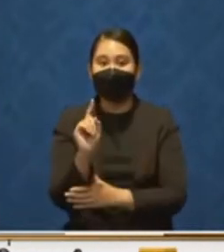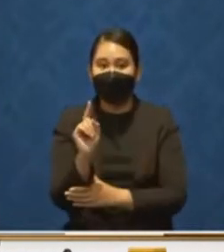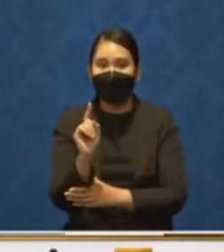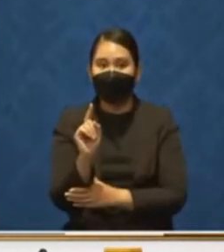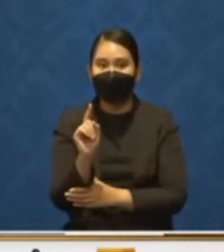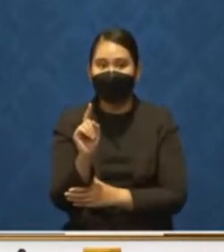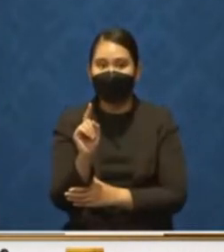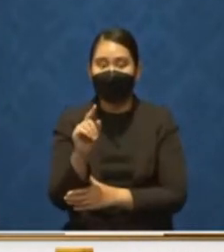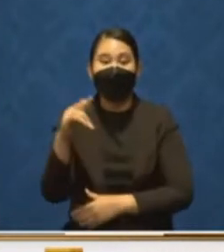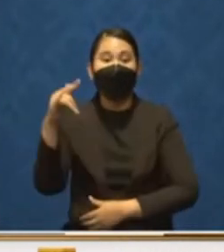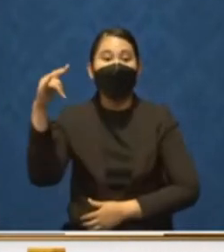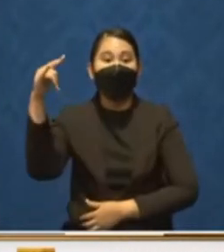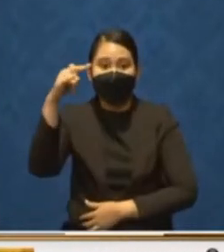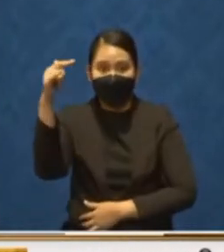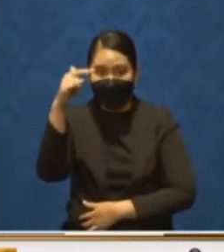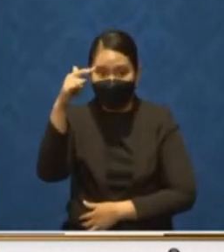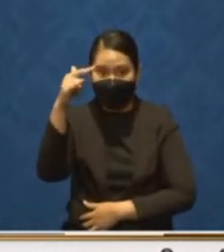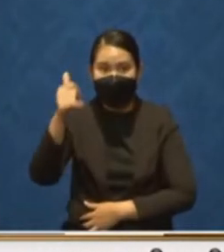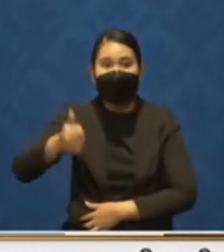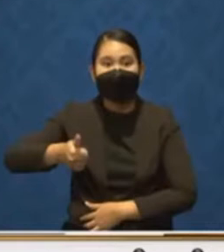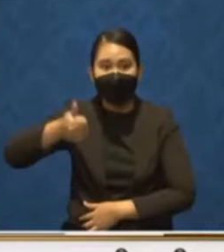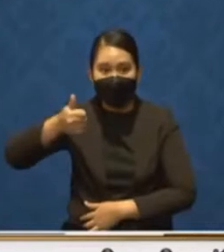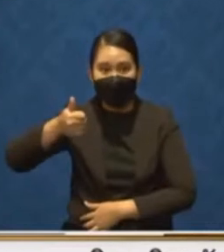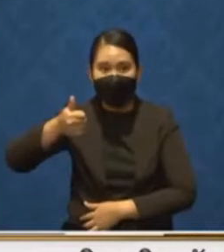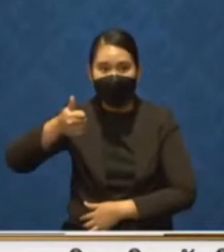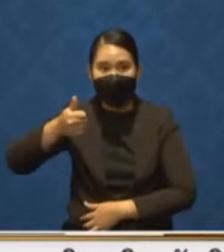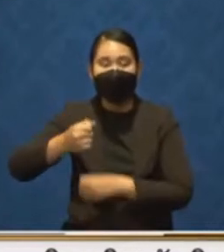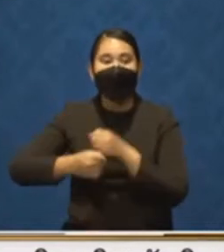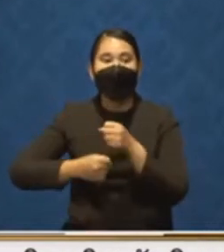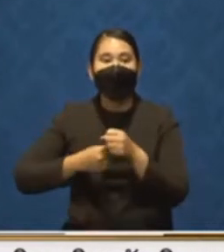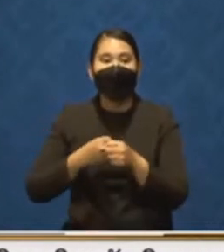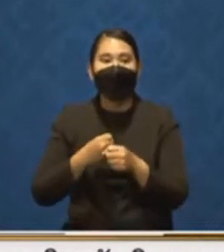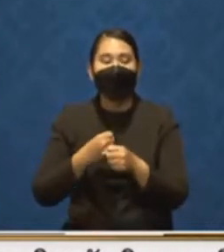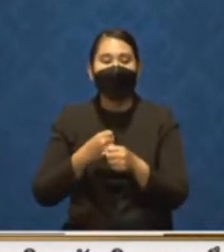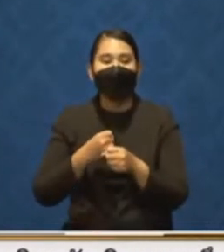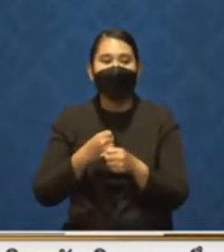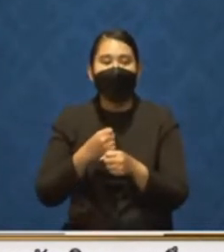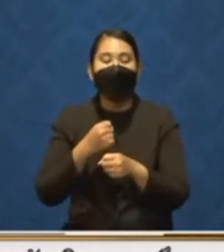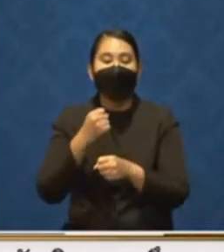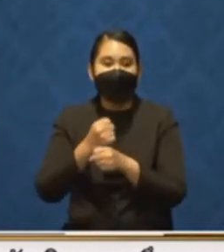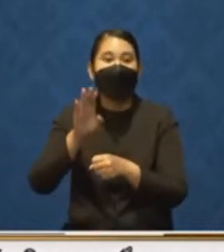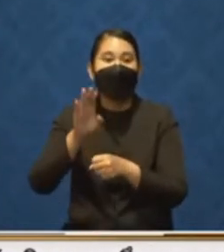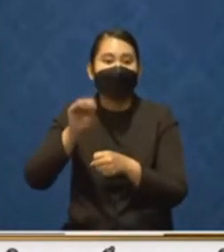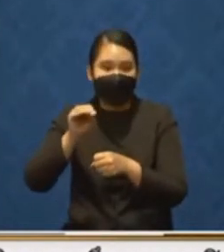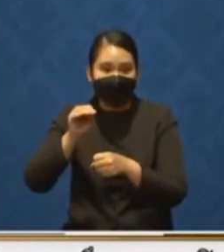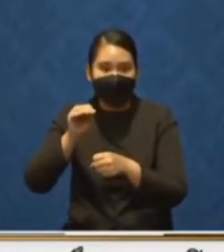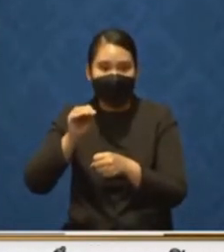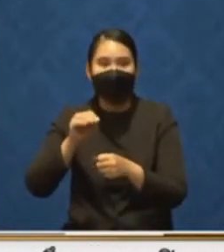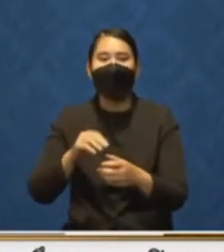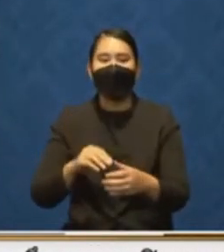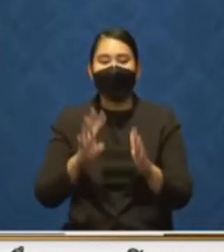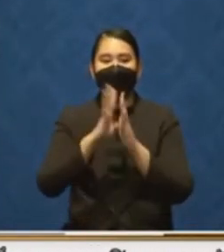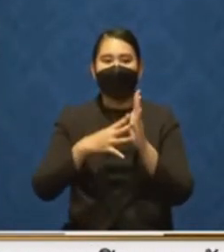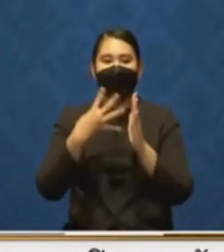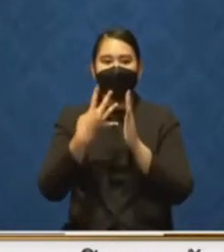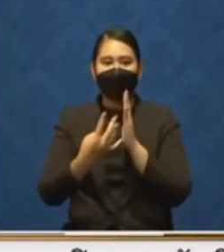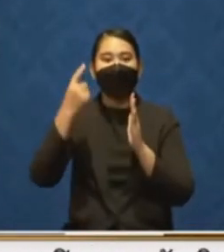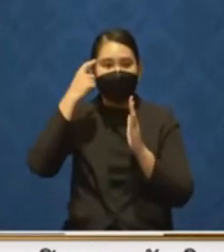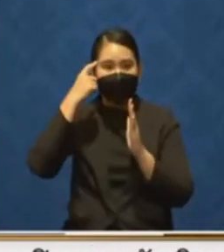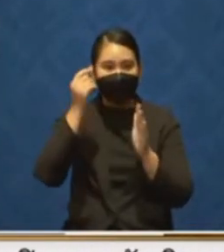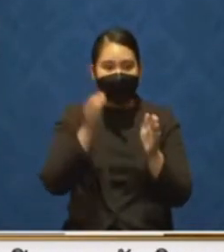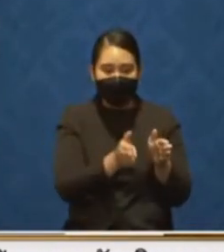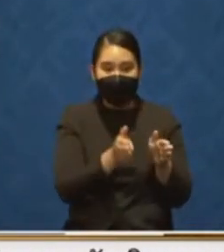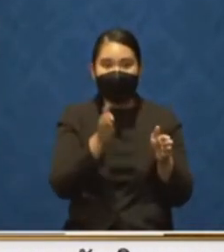ประมาณถึง275จะมีวิธีการใช้งานเฉลี่ย 40ปีเราถึงต้องวางแผนไว้ว่าเป็น 3ระยะ 12